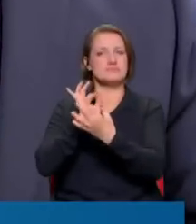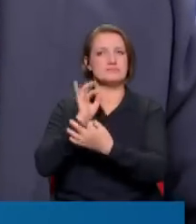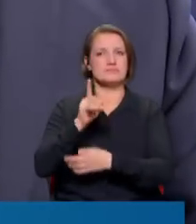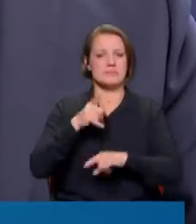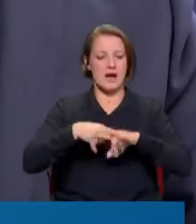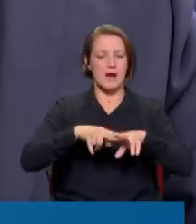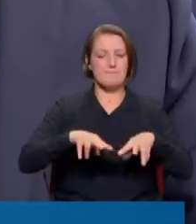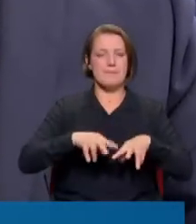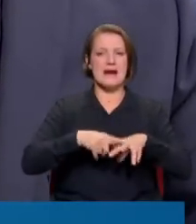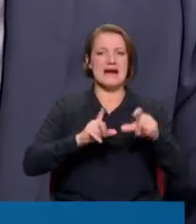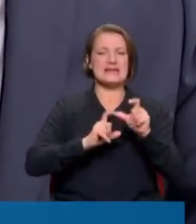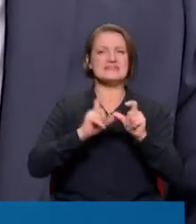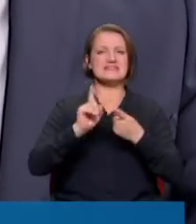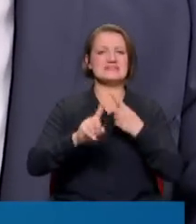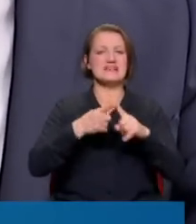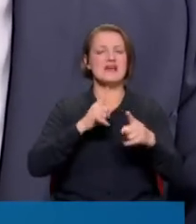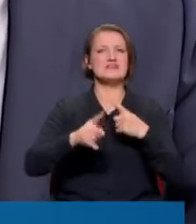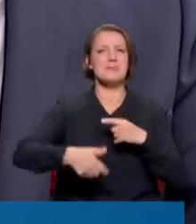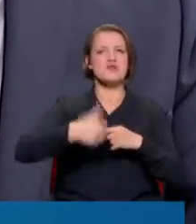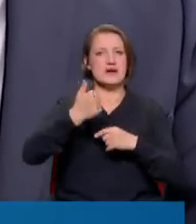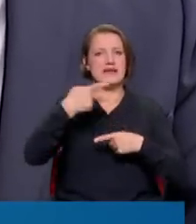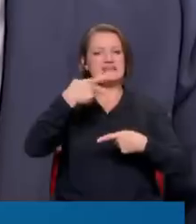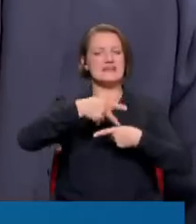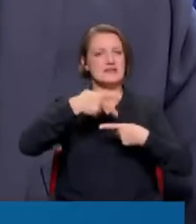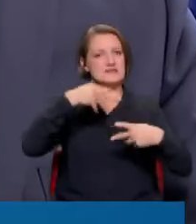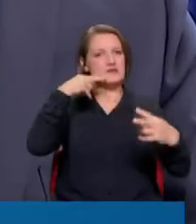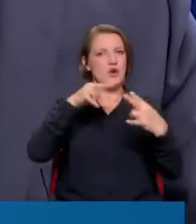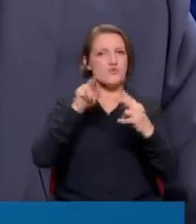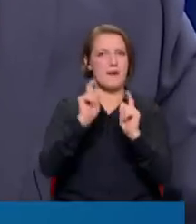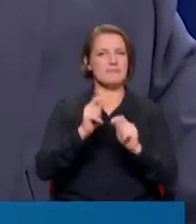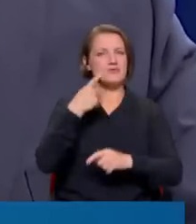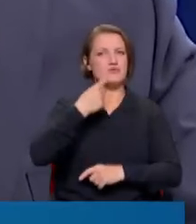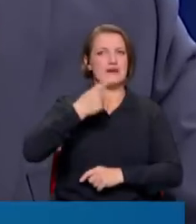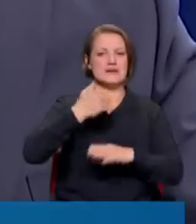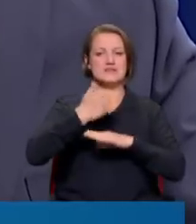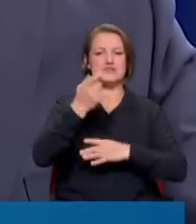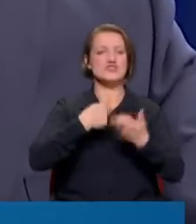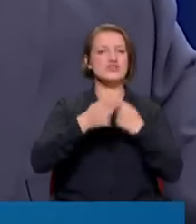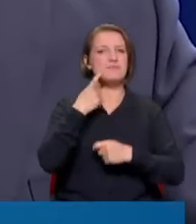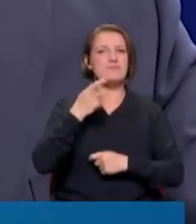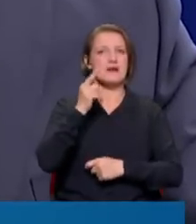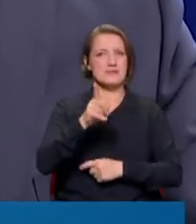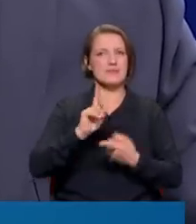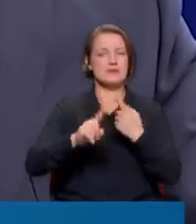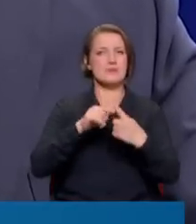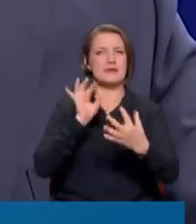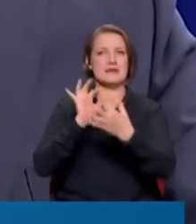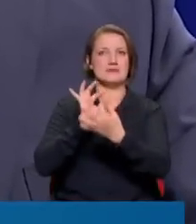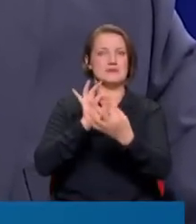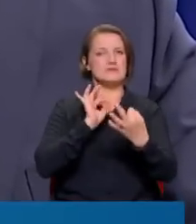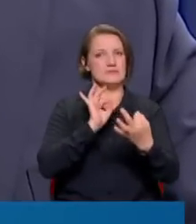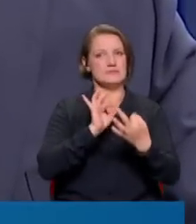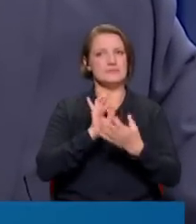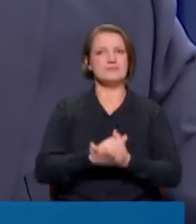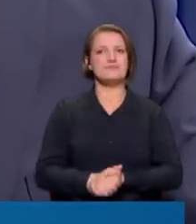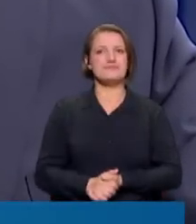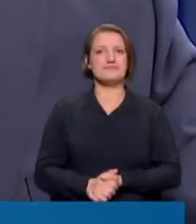başkanıyla da görüştü zelenski ile de görüştü stolberg gör Doğu dışi bakanımız Bener şekilde temasını ve iddiasını sürdürüyor